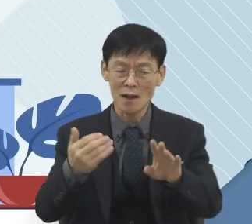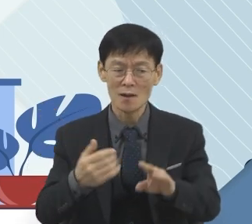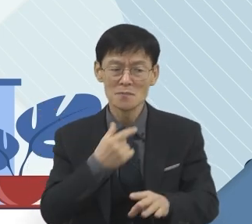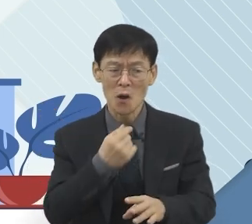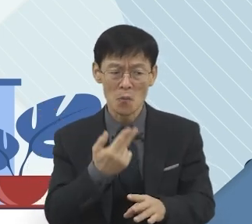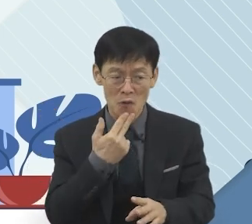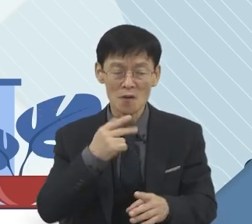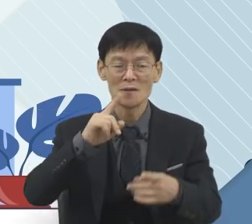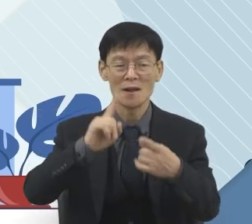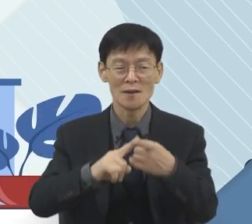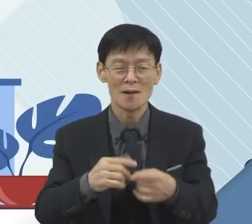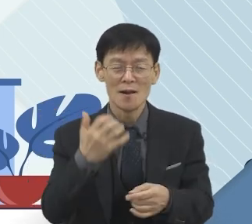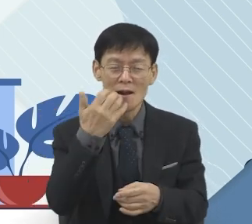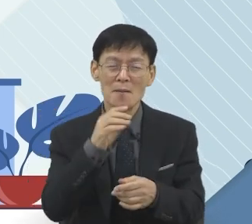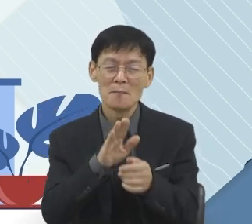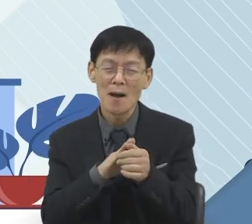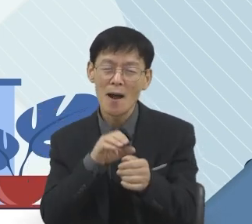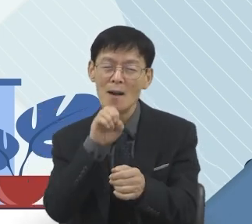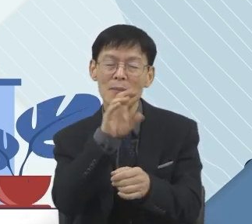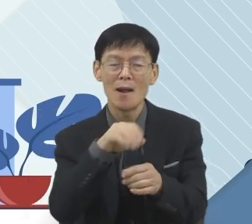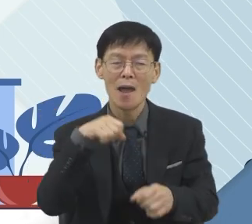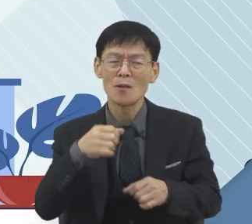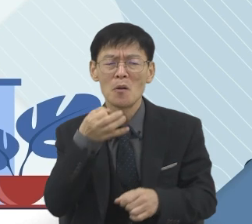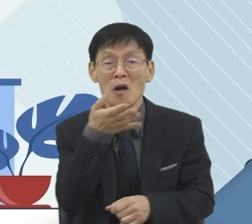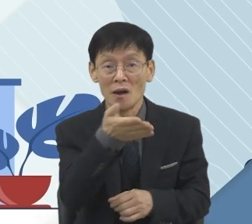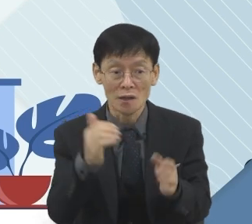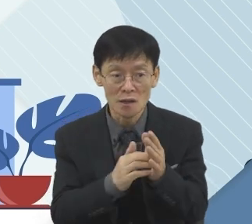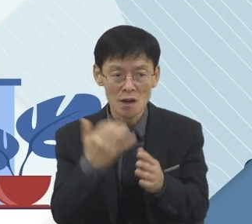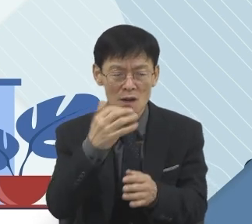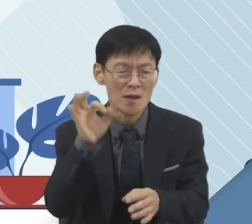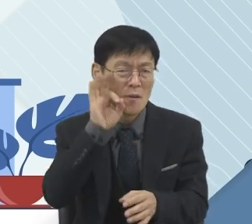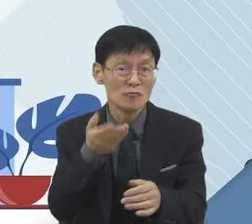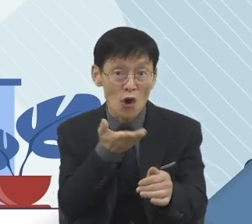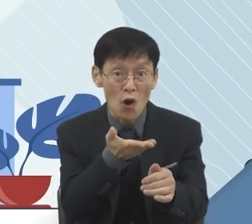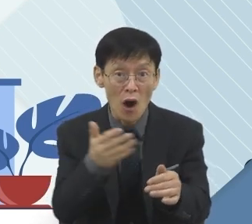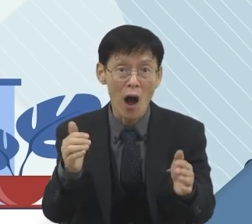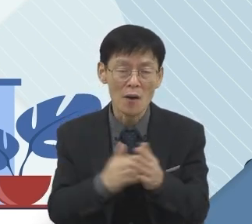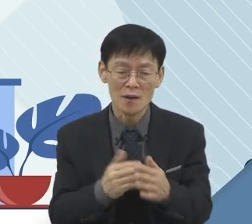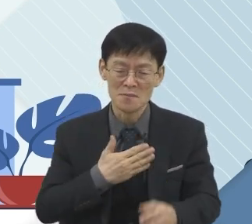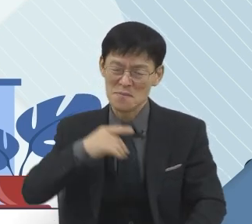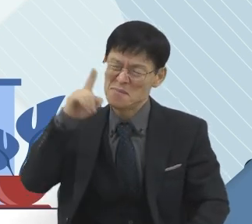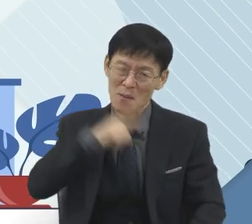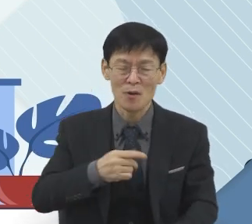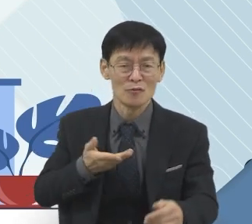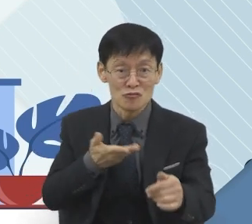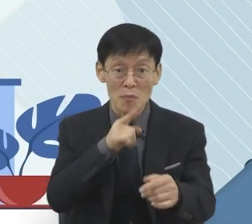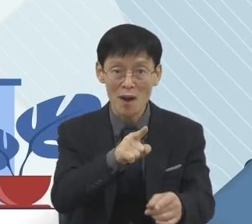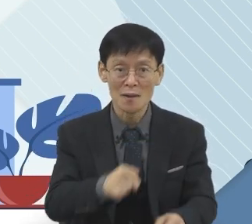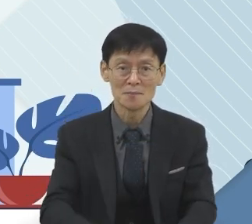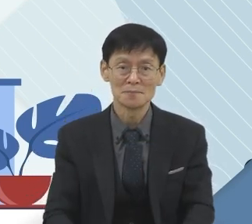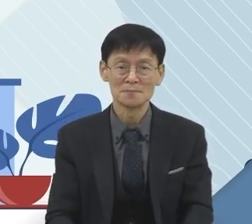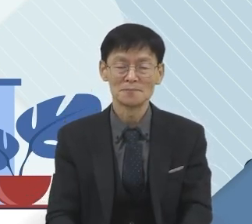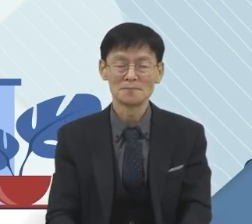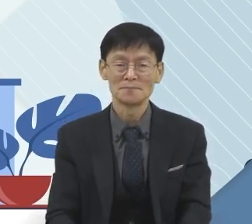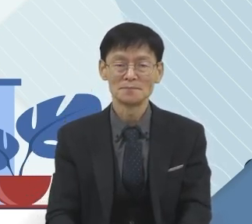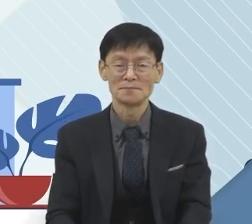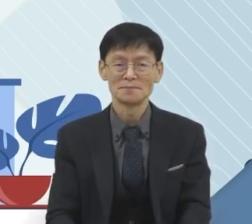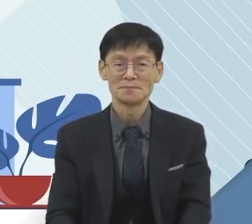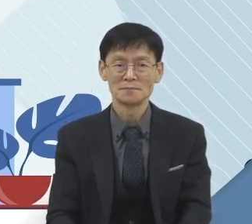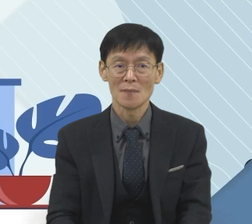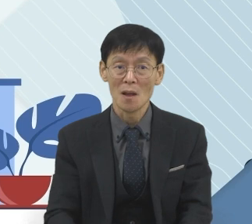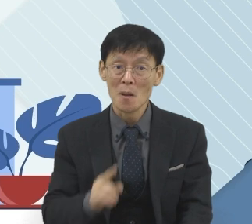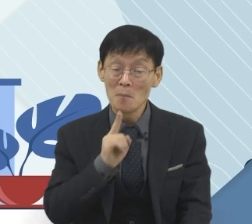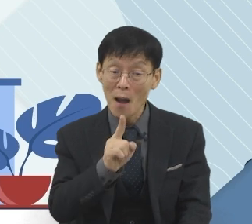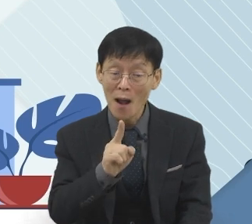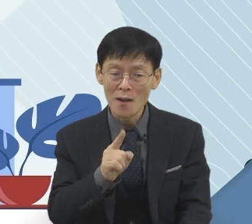사람이 원하지 않는 음란한 말이나 행동을 하여 성적 수치심과 불쾌감을 주는 것을 말합니다.